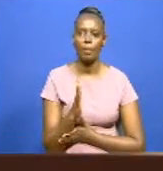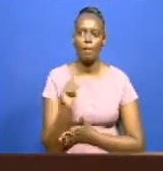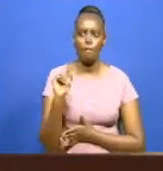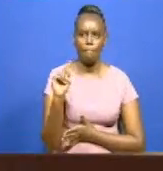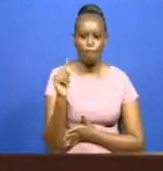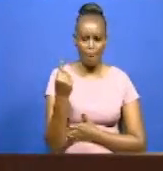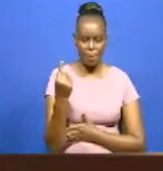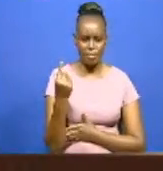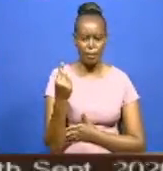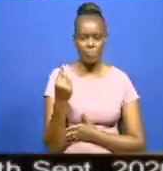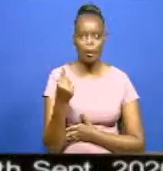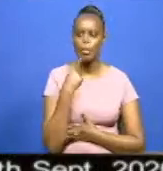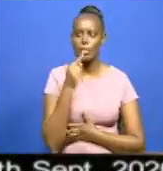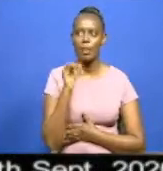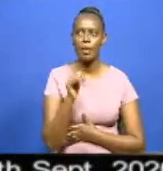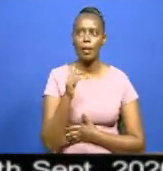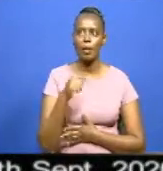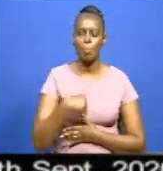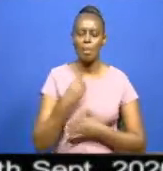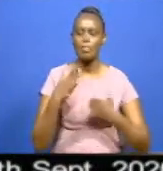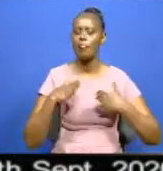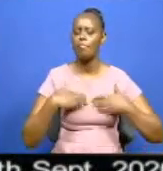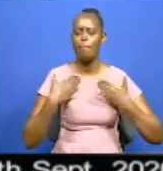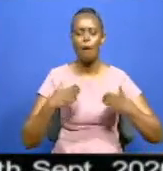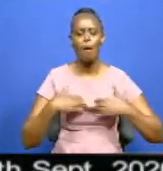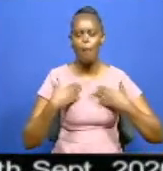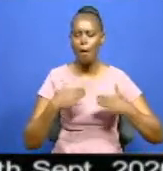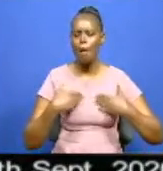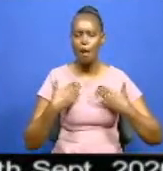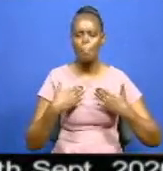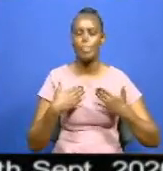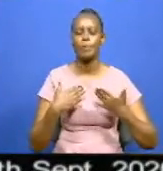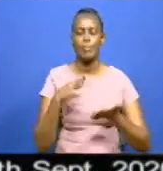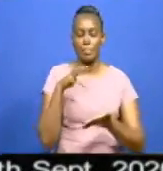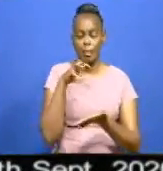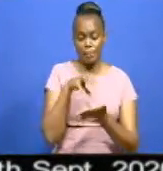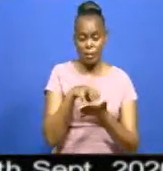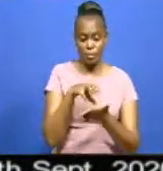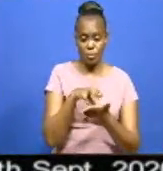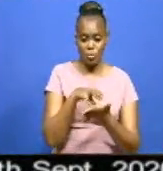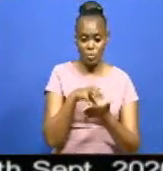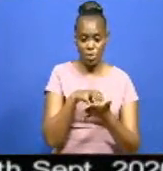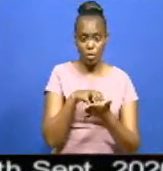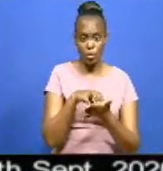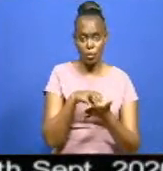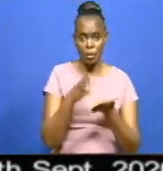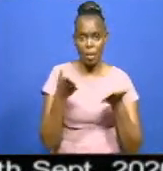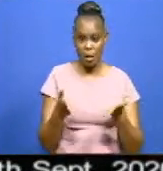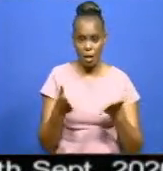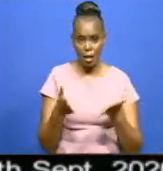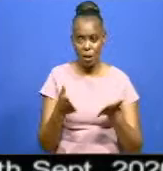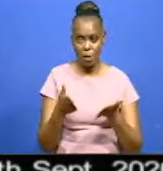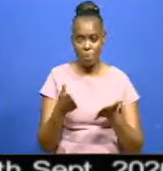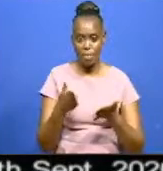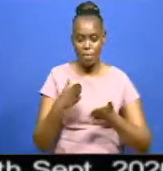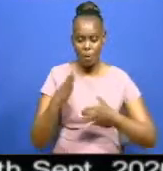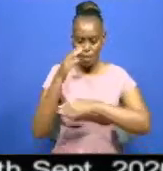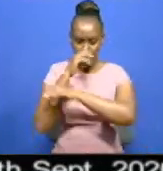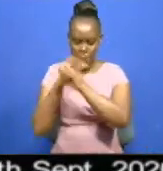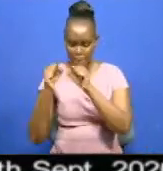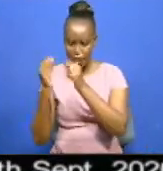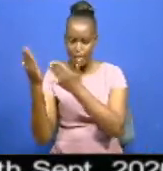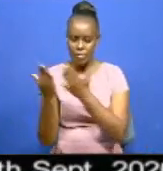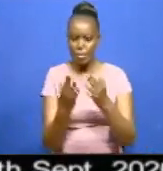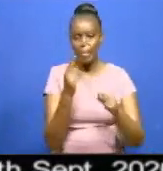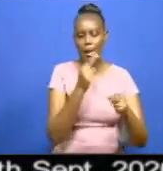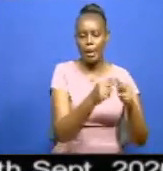kwanza nataka kusema kuwa nimefurahi kuwa katika hali hii ya Mheshimiwa Rais kutuletea majina